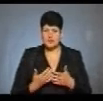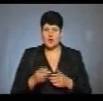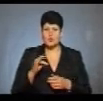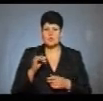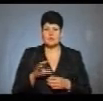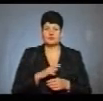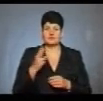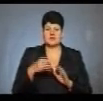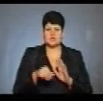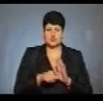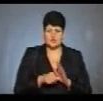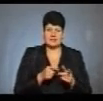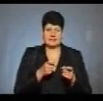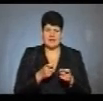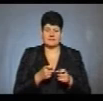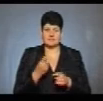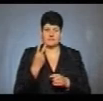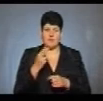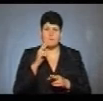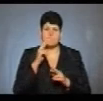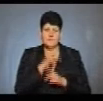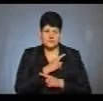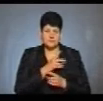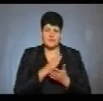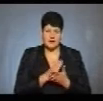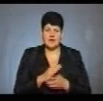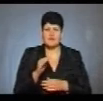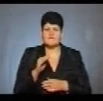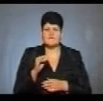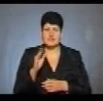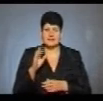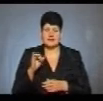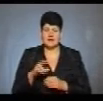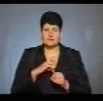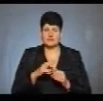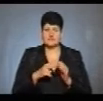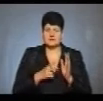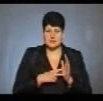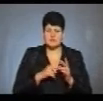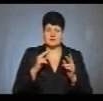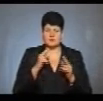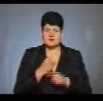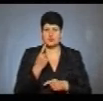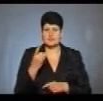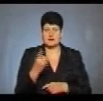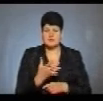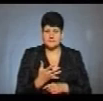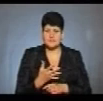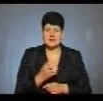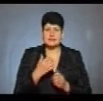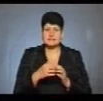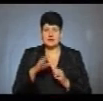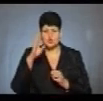фінішував 36-м, відстрілявшись із двома промахами. І Віталій фінішував 17-м і промахнувся у стійці лише раз. Серед